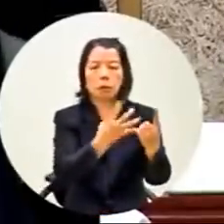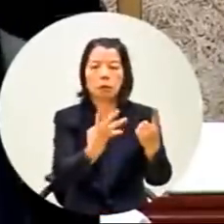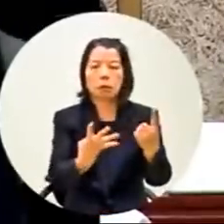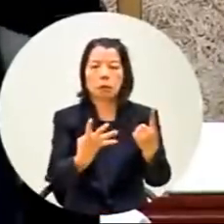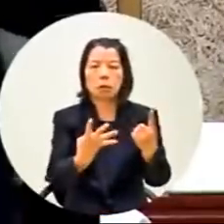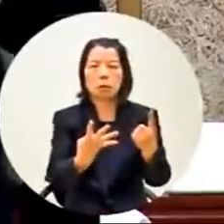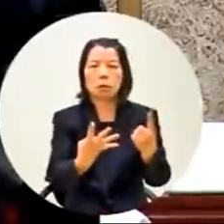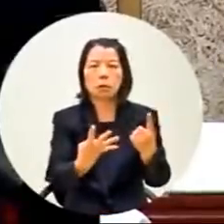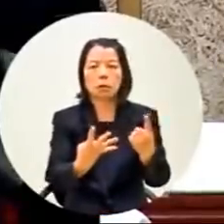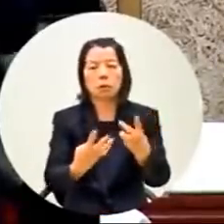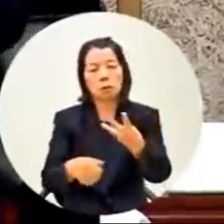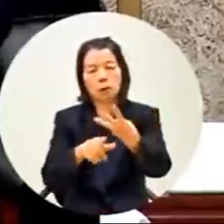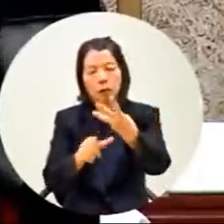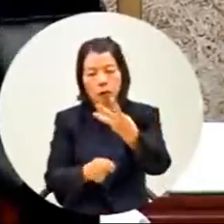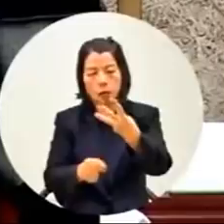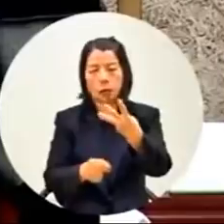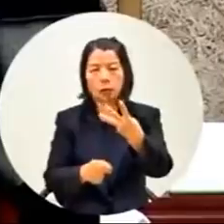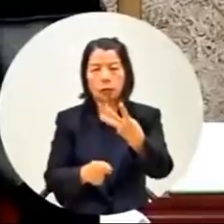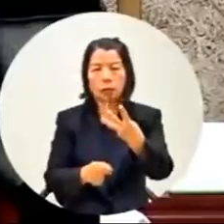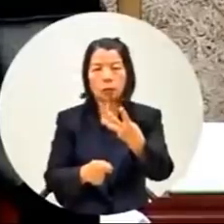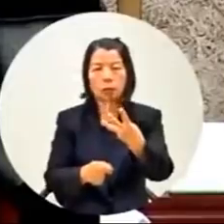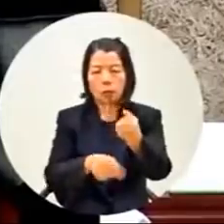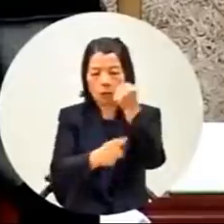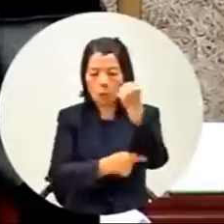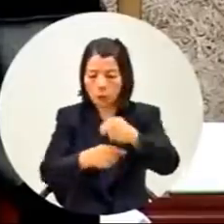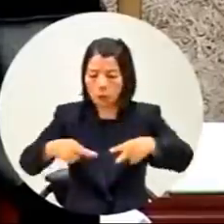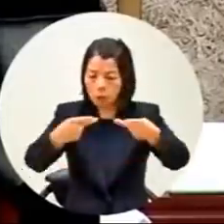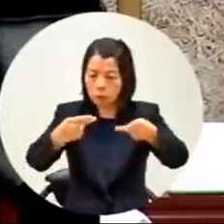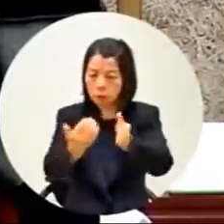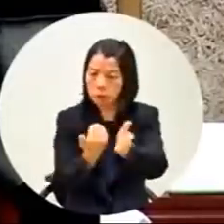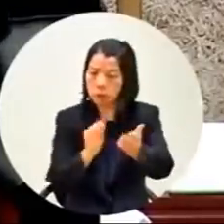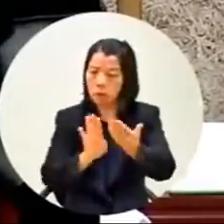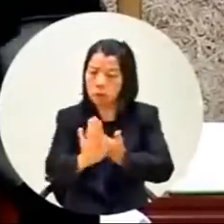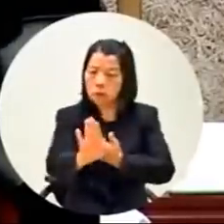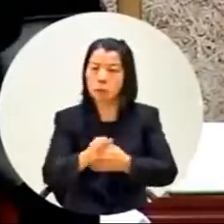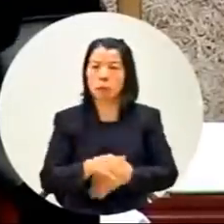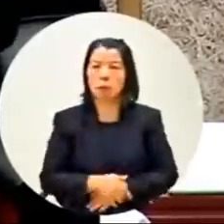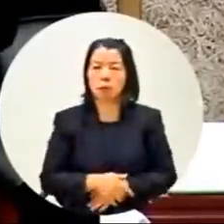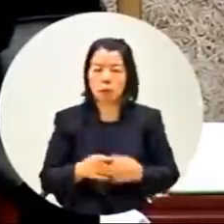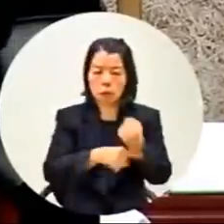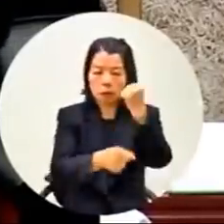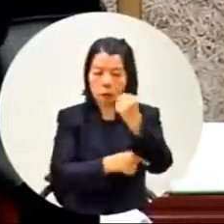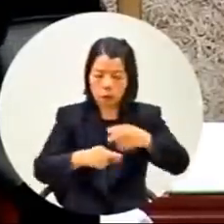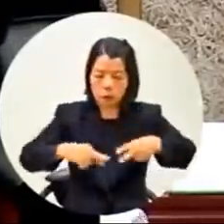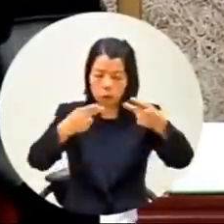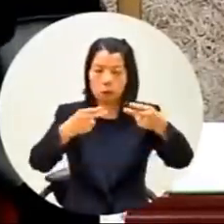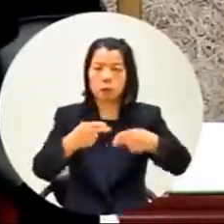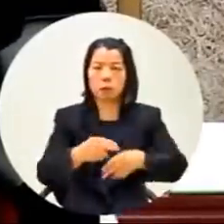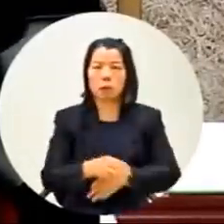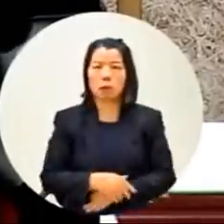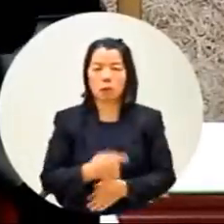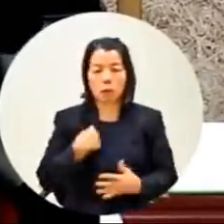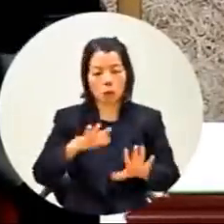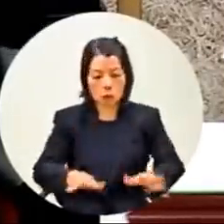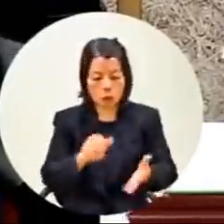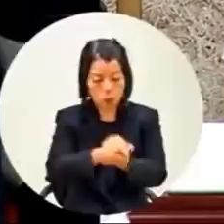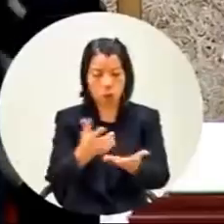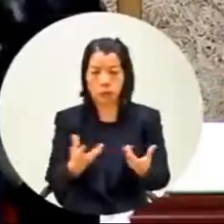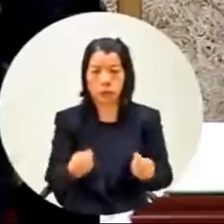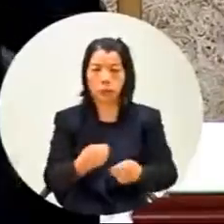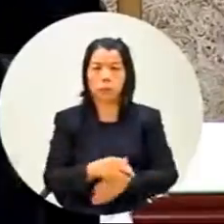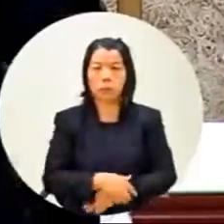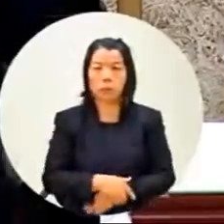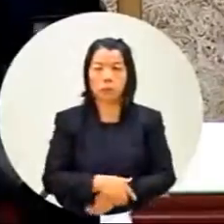104年3月2号。 那是在修法前还是修法后？ 那个法令修订的日期我手上没有，是不是容我？